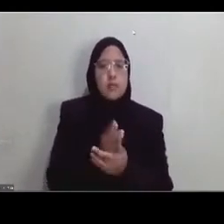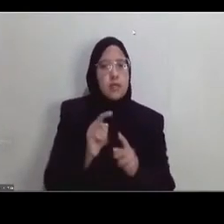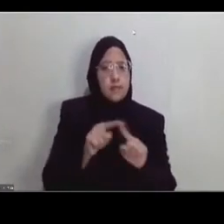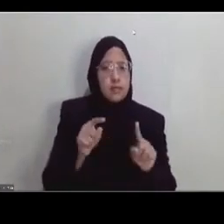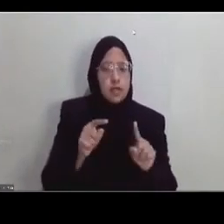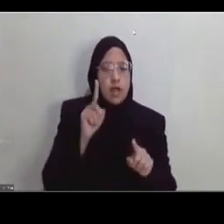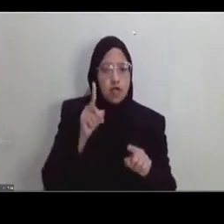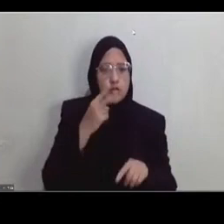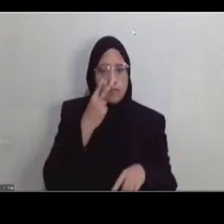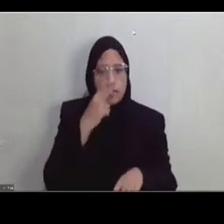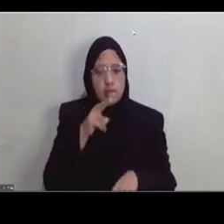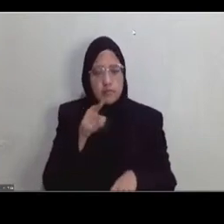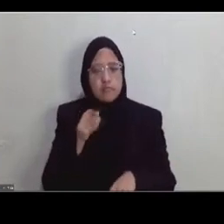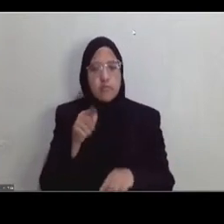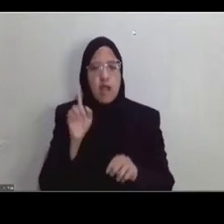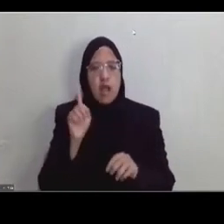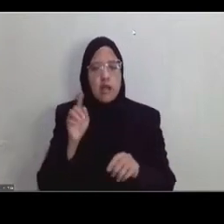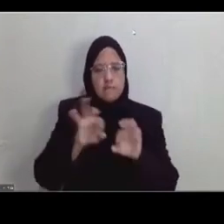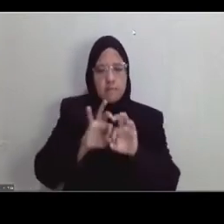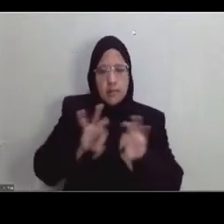perbedaan ide